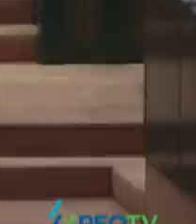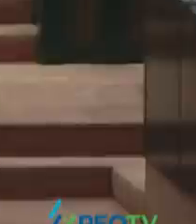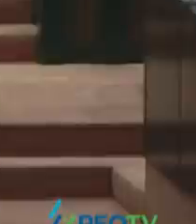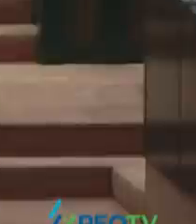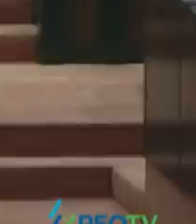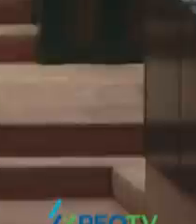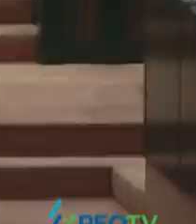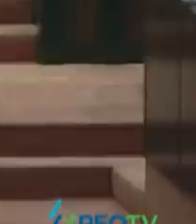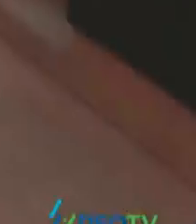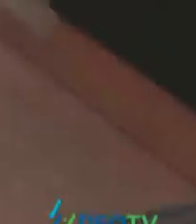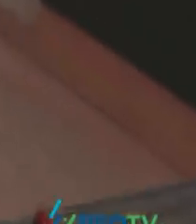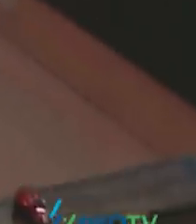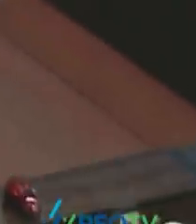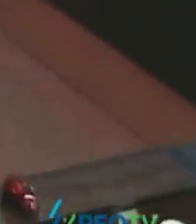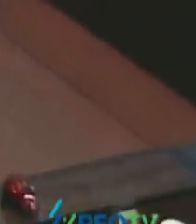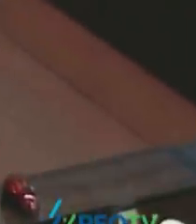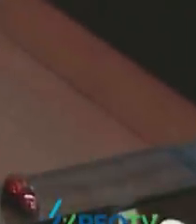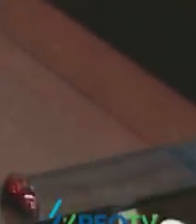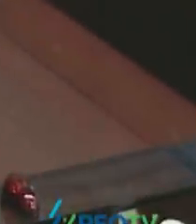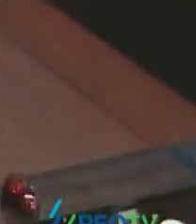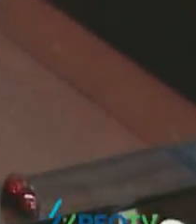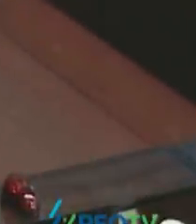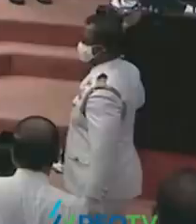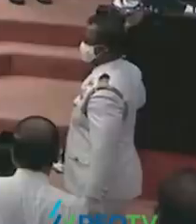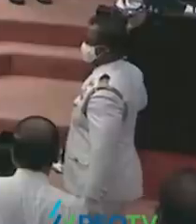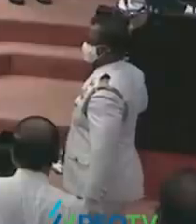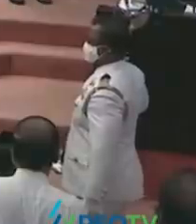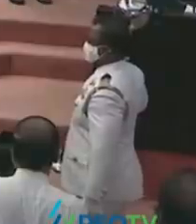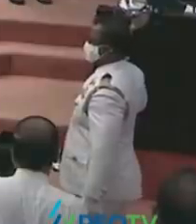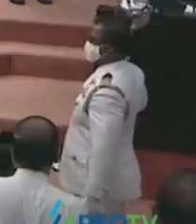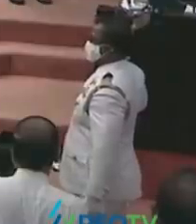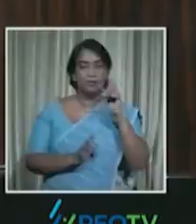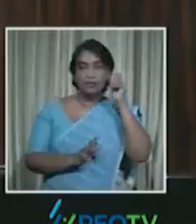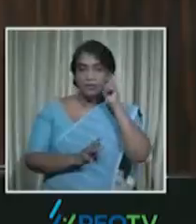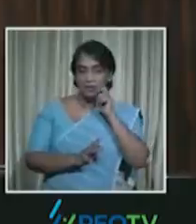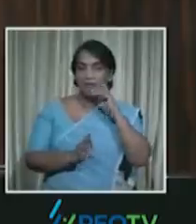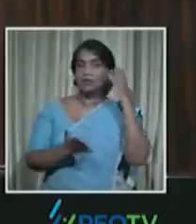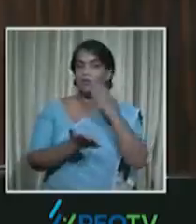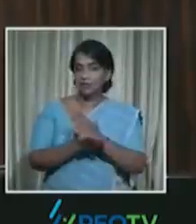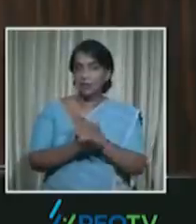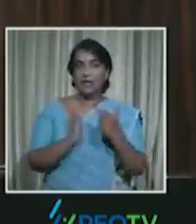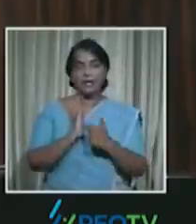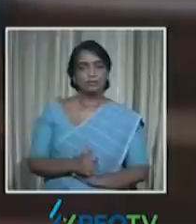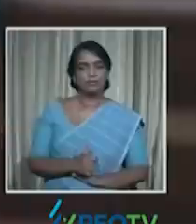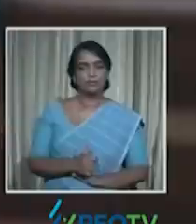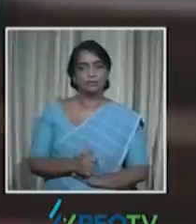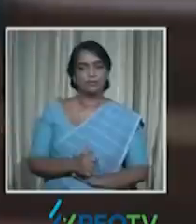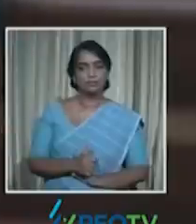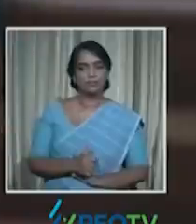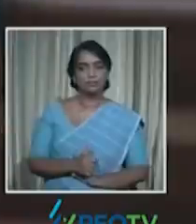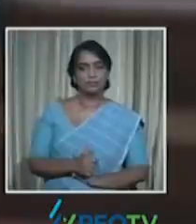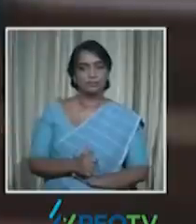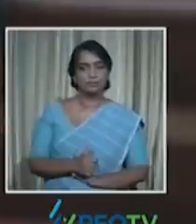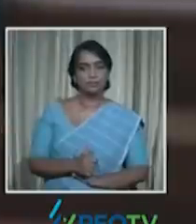බවයි. පාර්ලිමේන්තුව රැස්ුණා. එහිදී සභානායක ලෙස දිනේෂ් ගුණවර්ධන මහතා සහ ආණ්ඩු පක්ෂයේ ප්‍රධාන සංවිධායක ලෙස ජොන්ස්ටන් ප්‍රනාන්දු මහතා